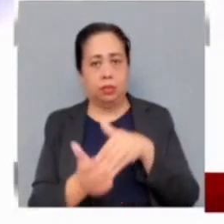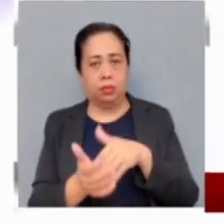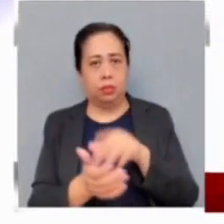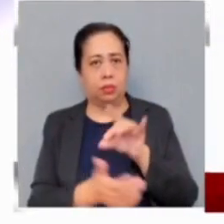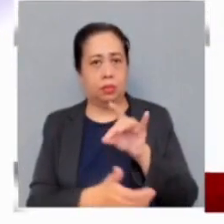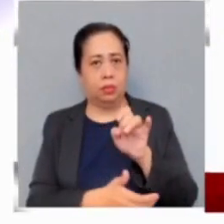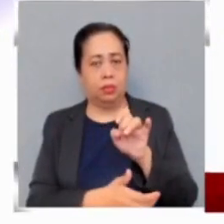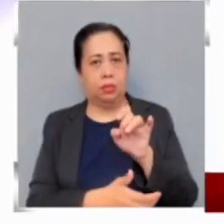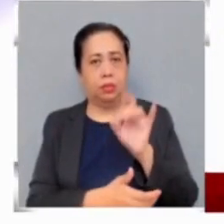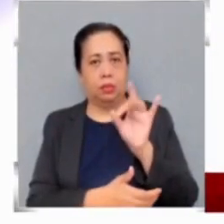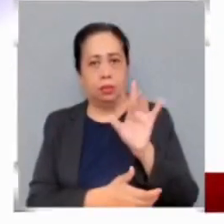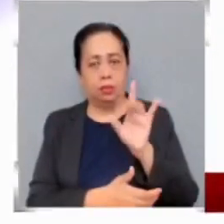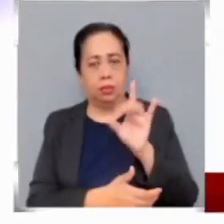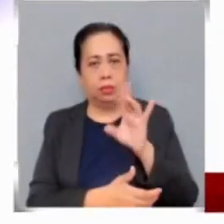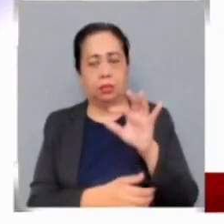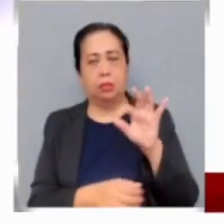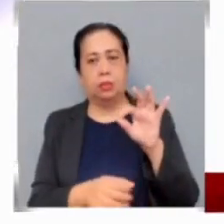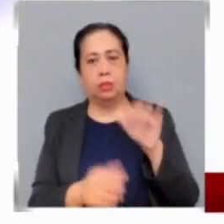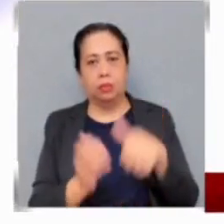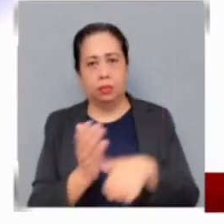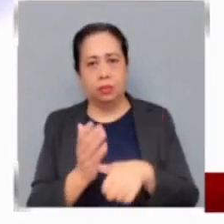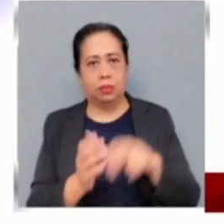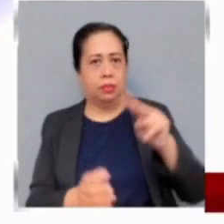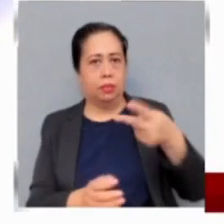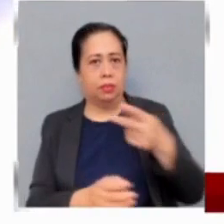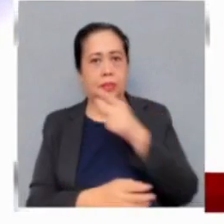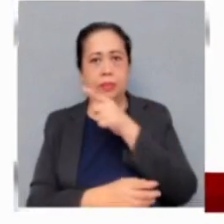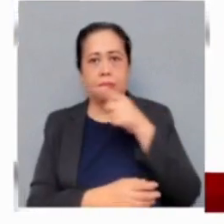338,818 votes. Pangalawa si Lenny Robredo na may